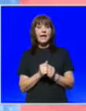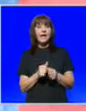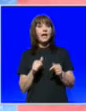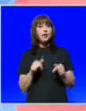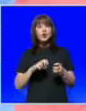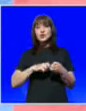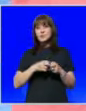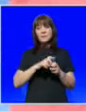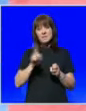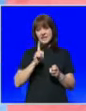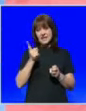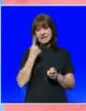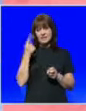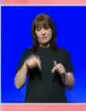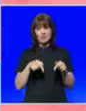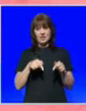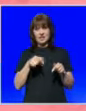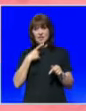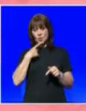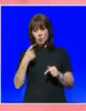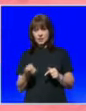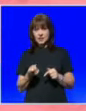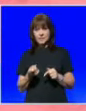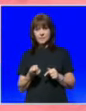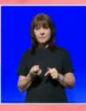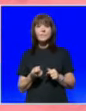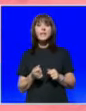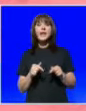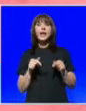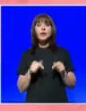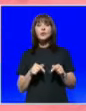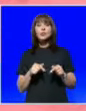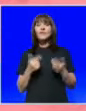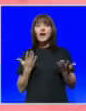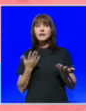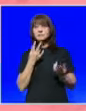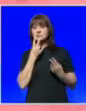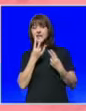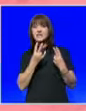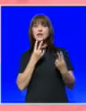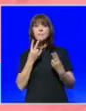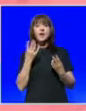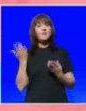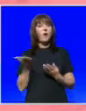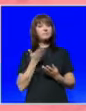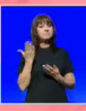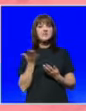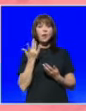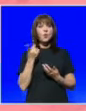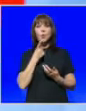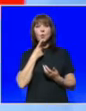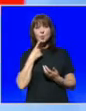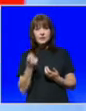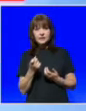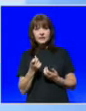тази година и тези зрелостни изпити и външно оценяване. Това е една тенденция от няколко години, която